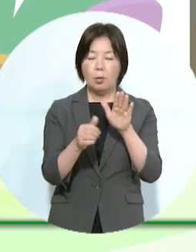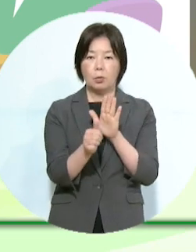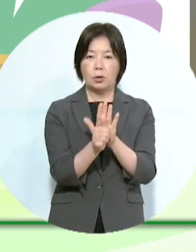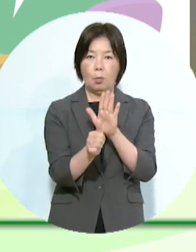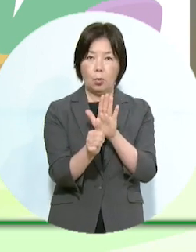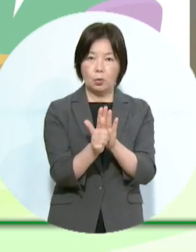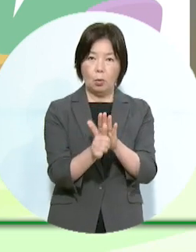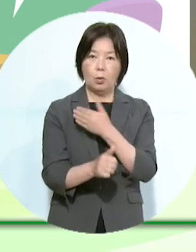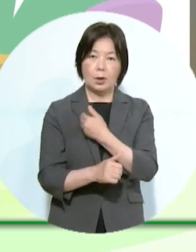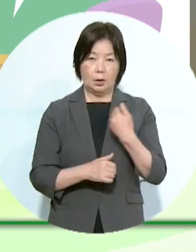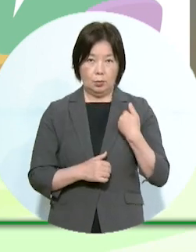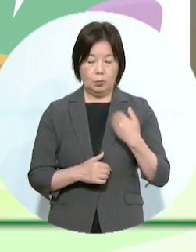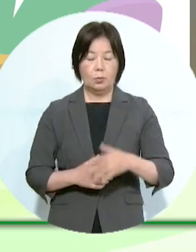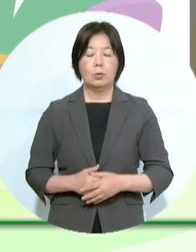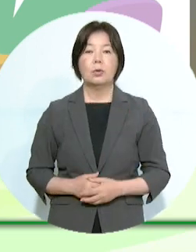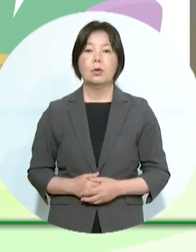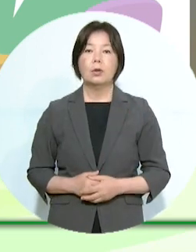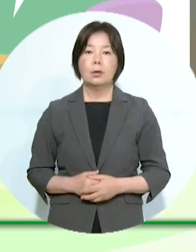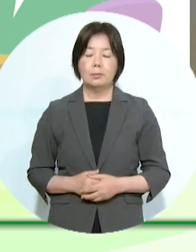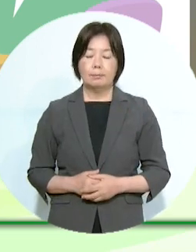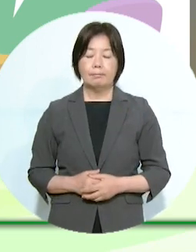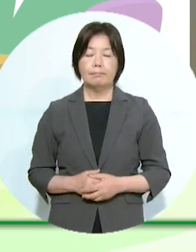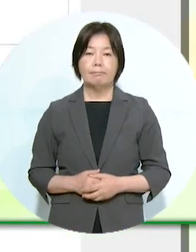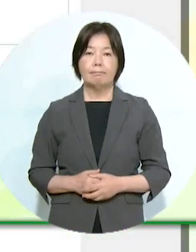ートを行うことです。